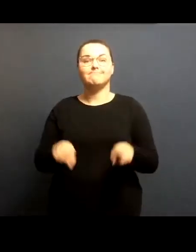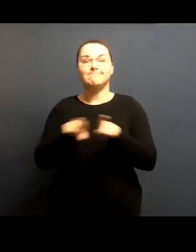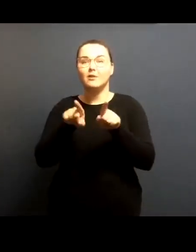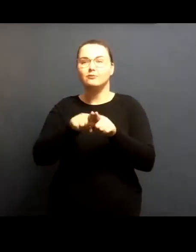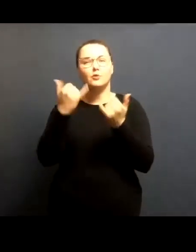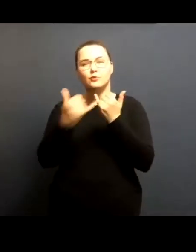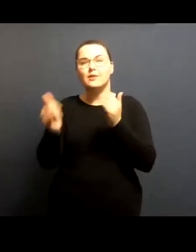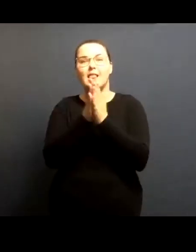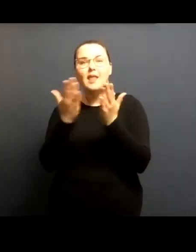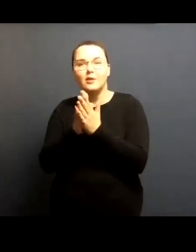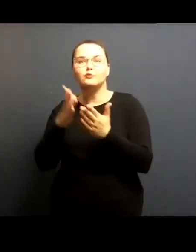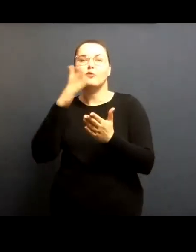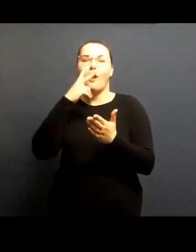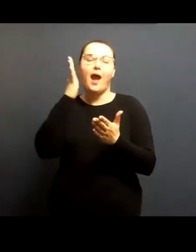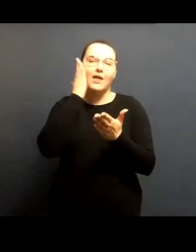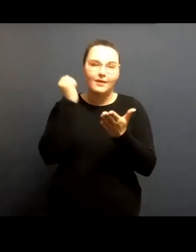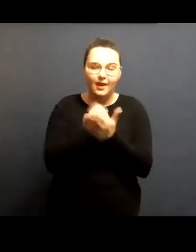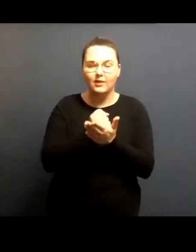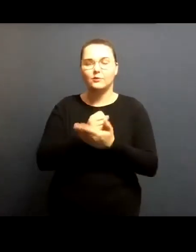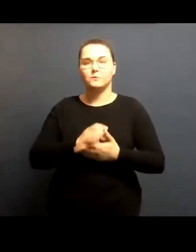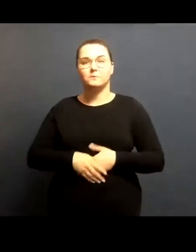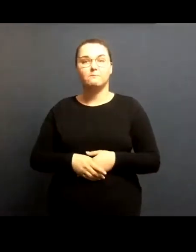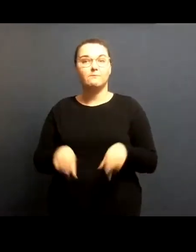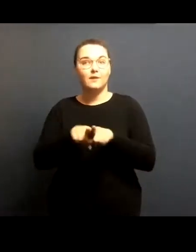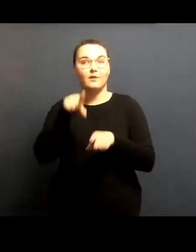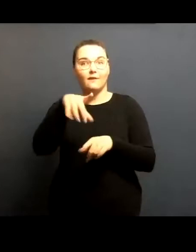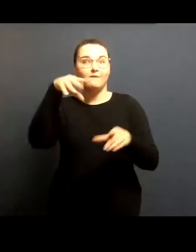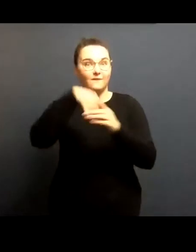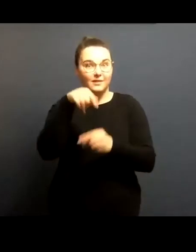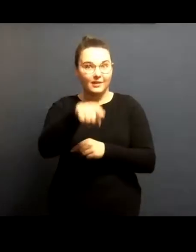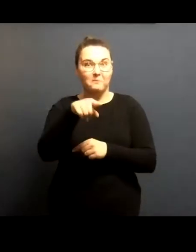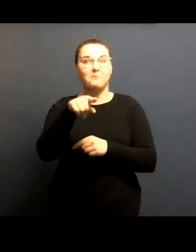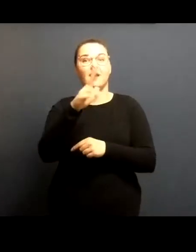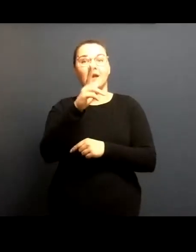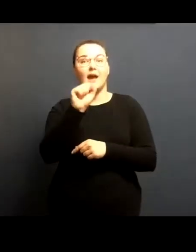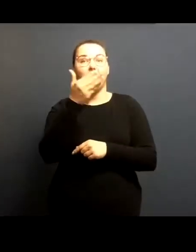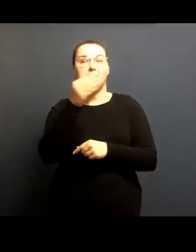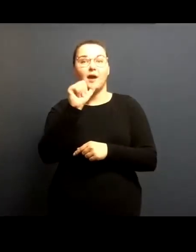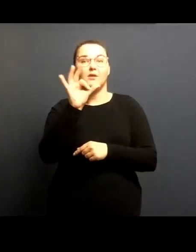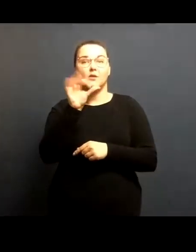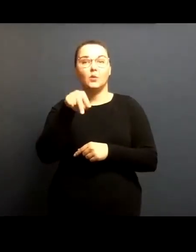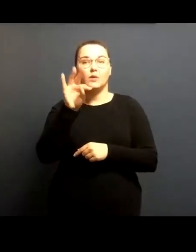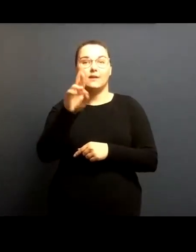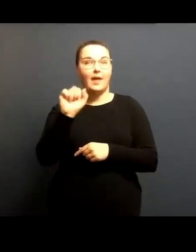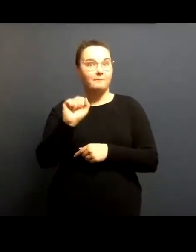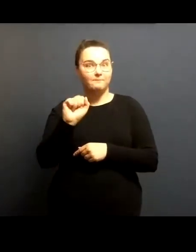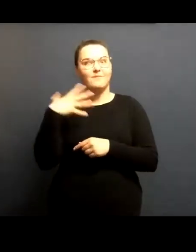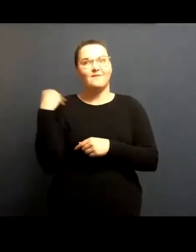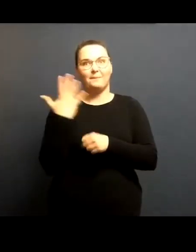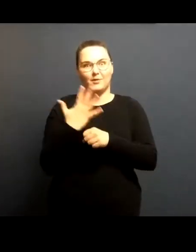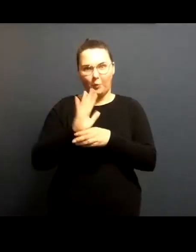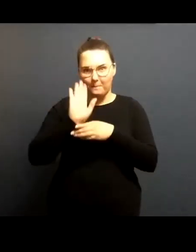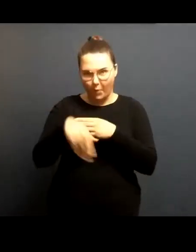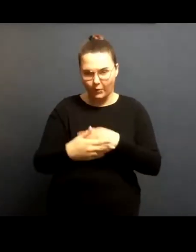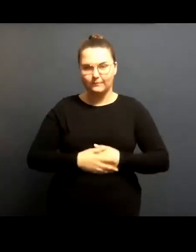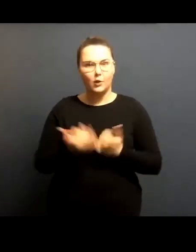oczywiście kultury amerykańskiej. Nawet pojawia się pojęcie Kamasutry po pięćdziesiątce i rzeczywiście taki przegląd